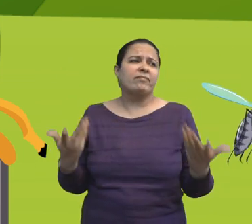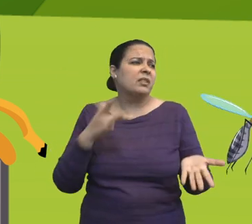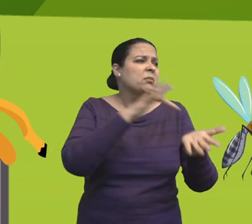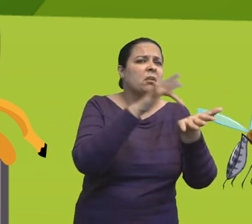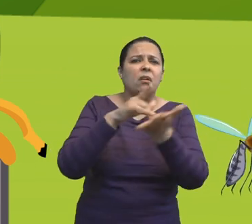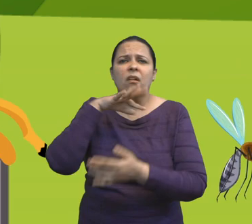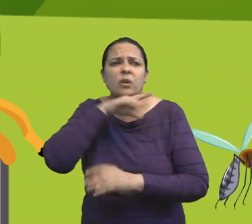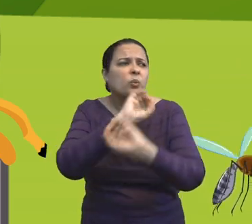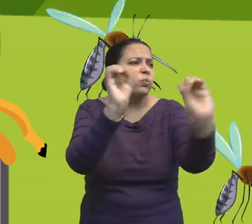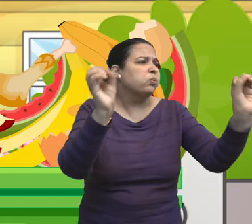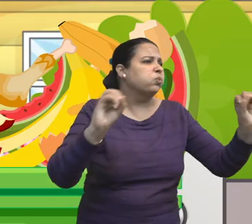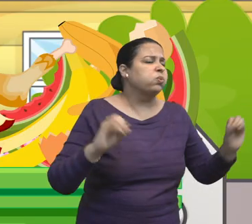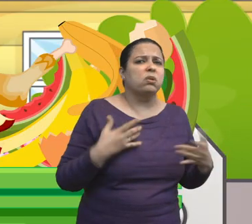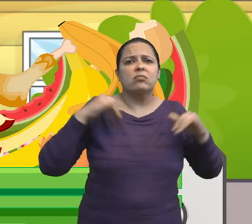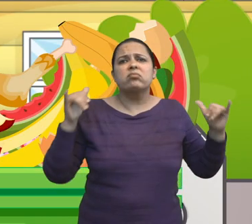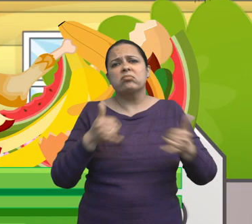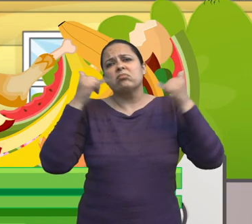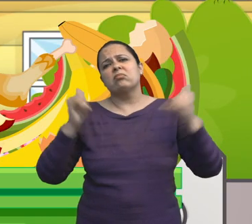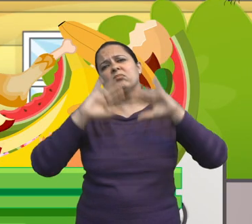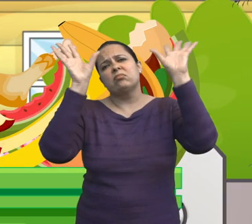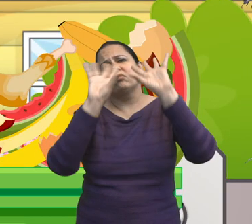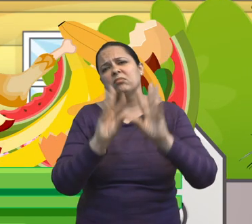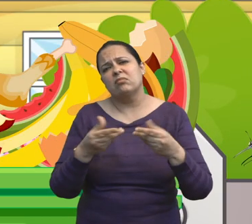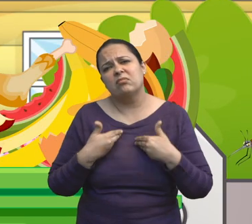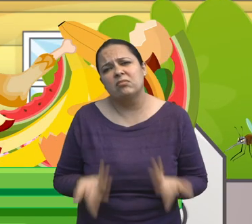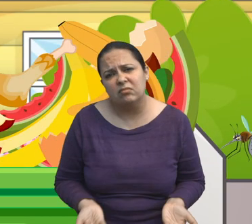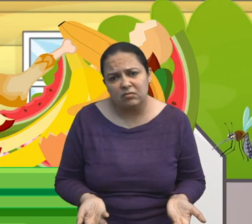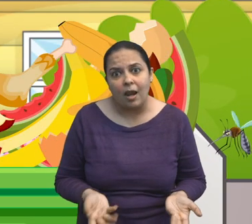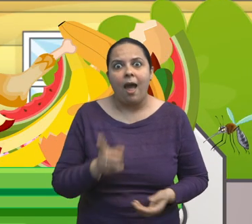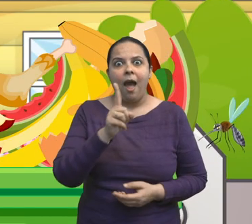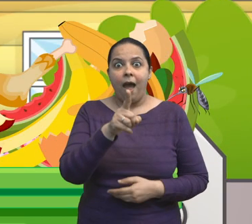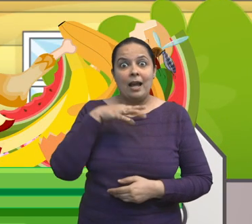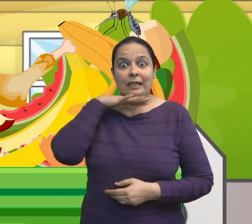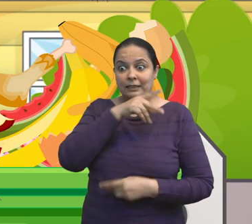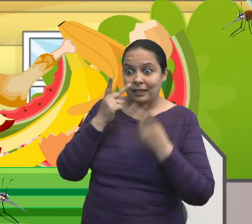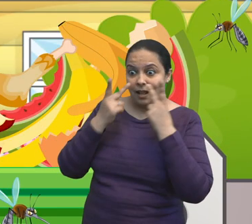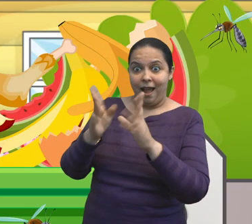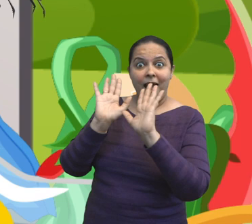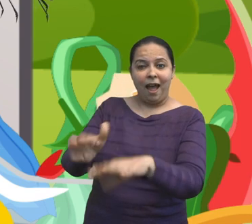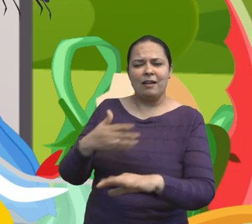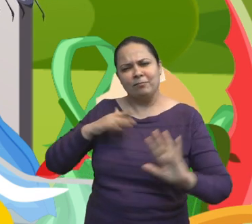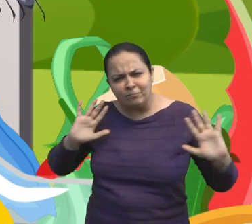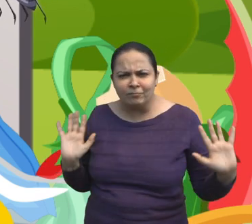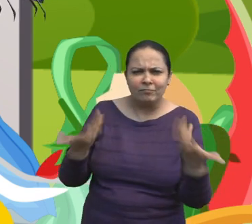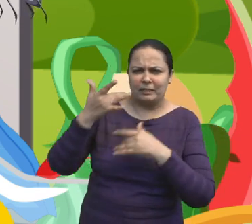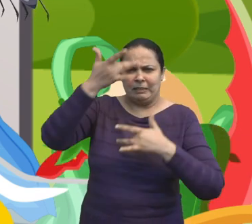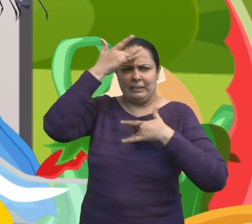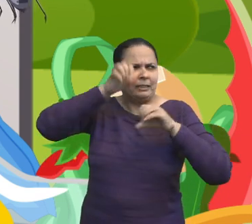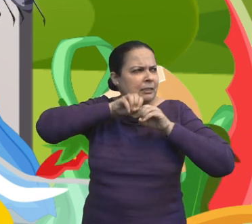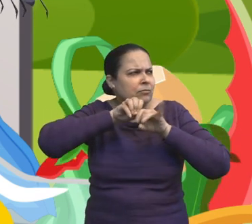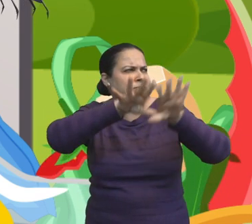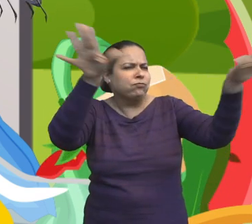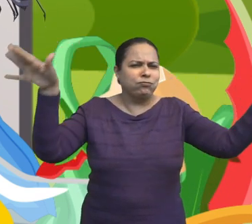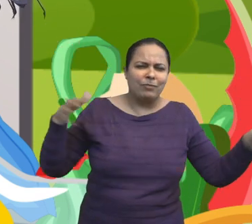हो गया है। अब अपना बीमारी फैलाने का काम फिर चल पाएगा और अब बहुत